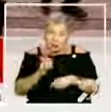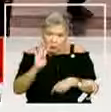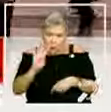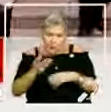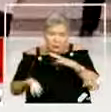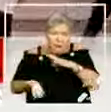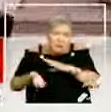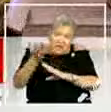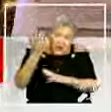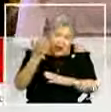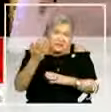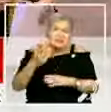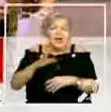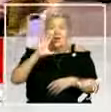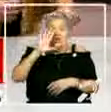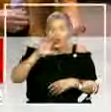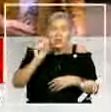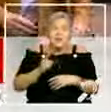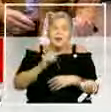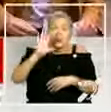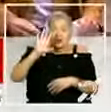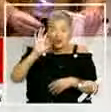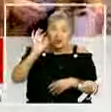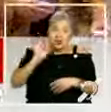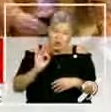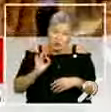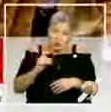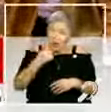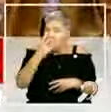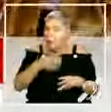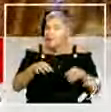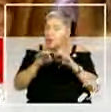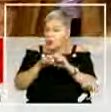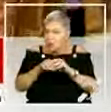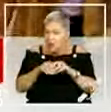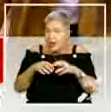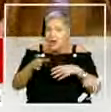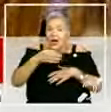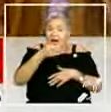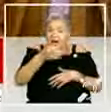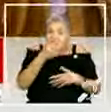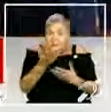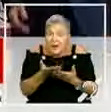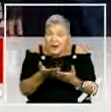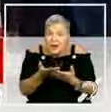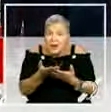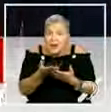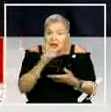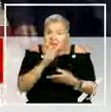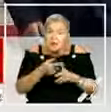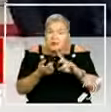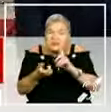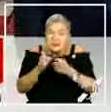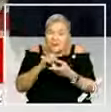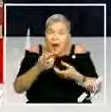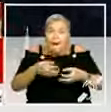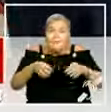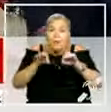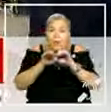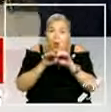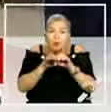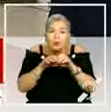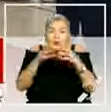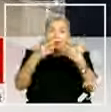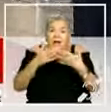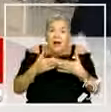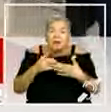la 5,5%. Una din variante ar fi să îi explice că ar trebui schimbată metodologia de